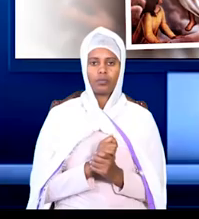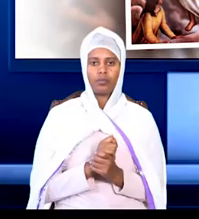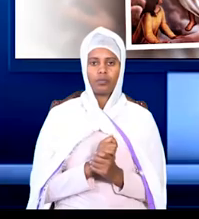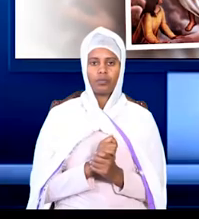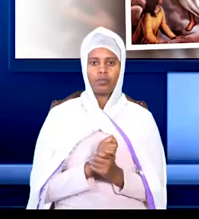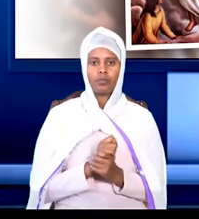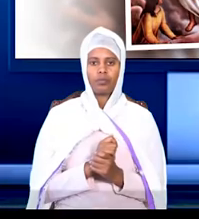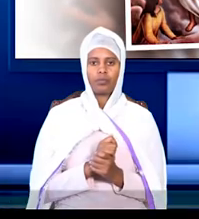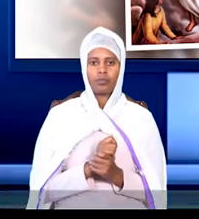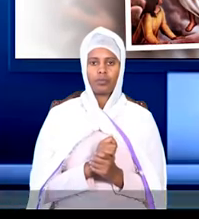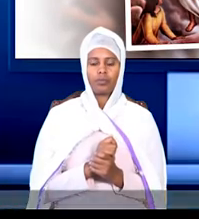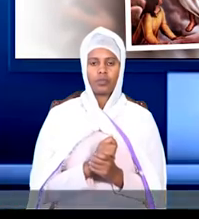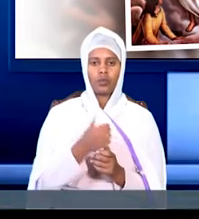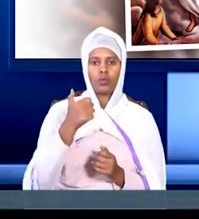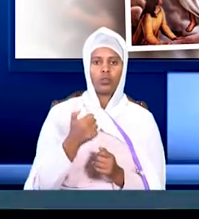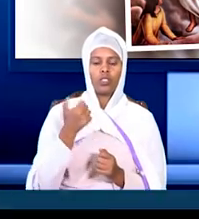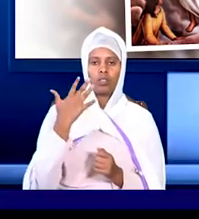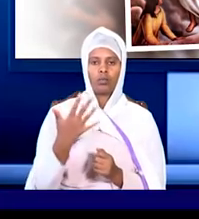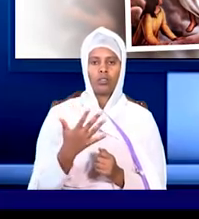ኣብ ጠቕሲ